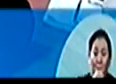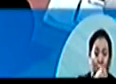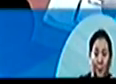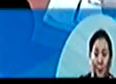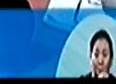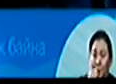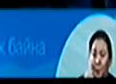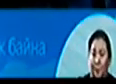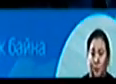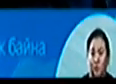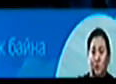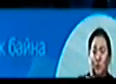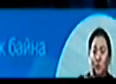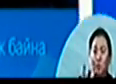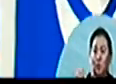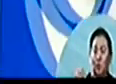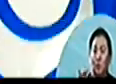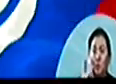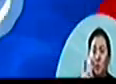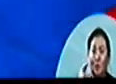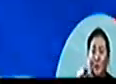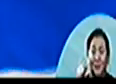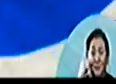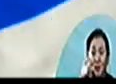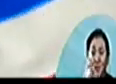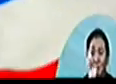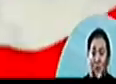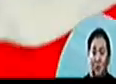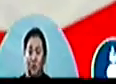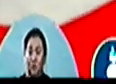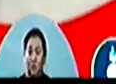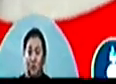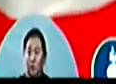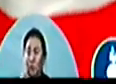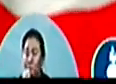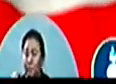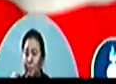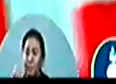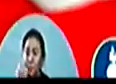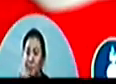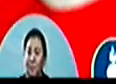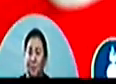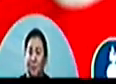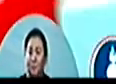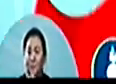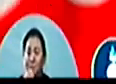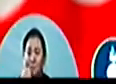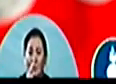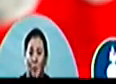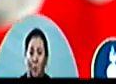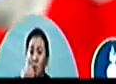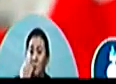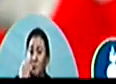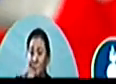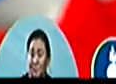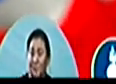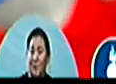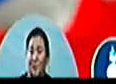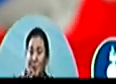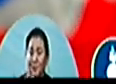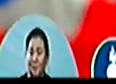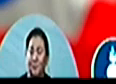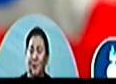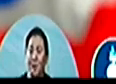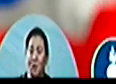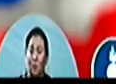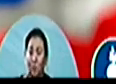улсын төвхөнд анх удаа сэтгүүлчид үннийг ирснийхэн хариуд орны цаан суух цаалд эрүүгийн хуульд орсныг ардчилсан